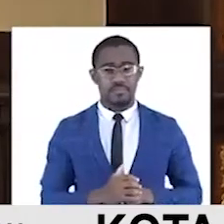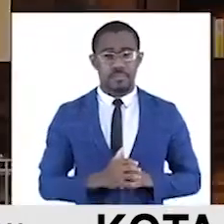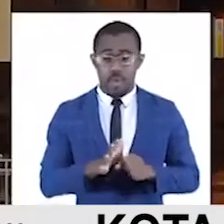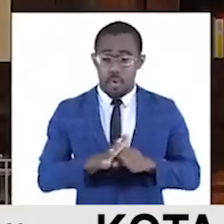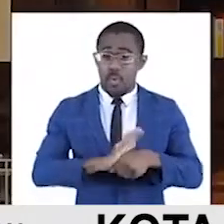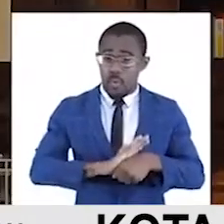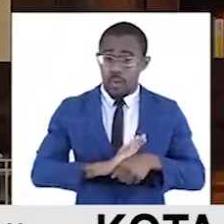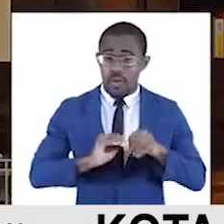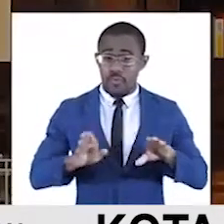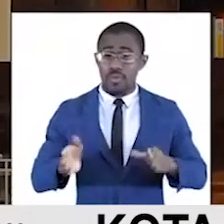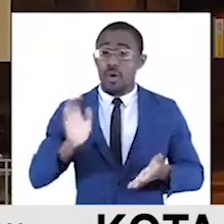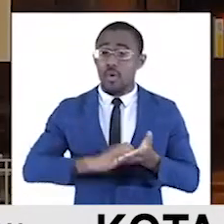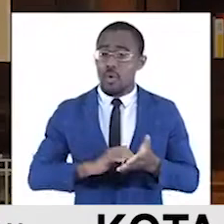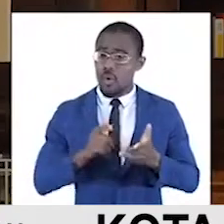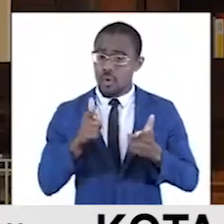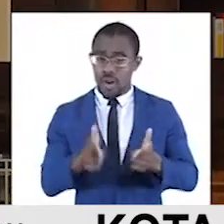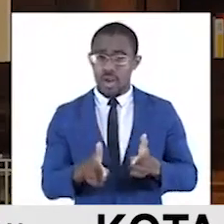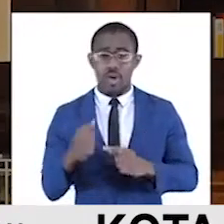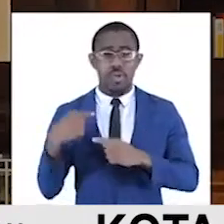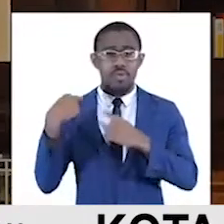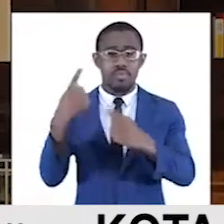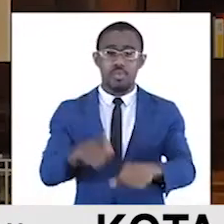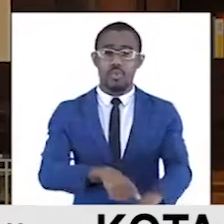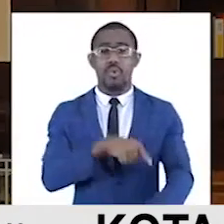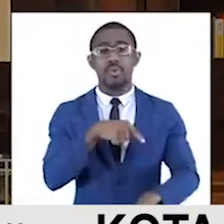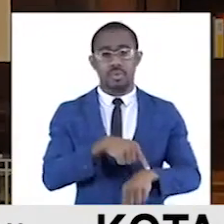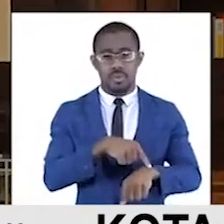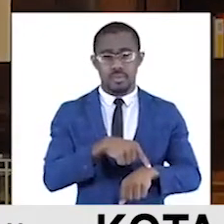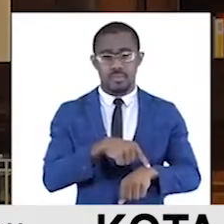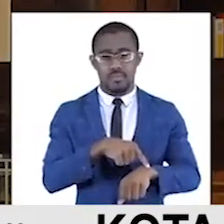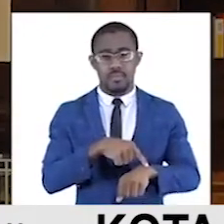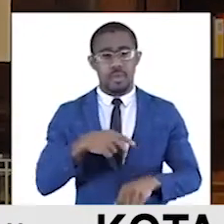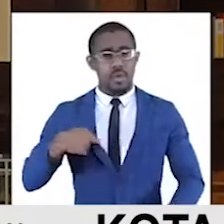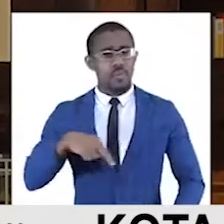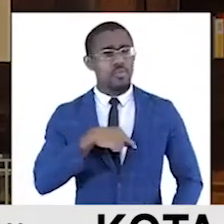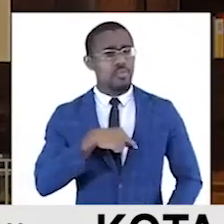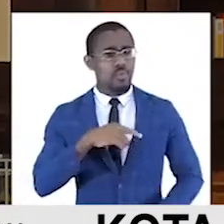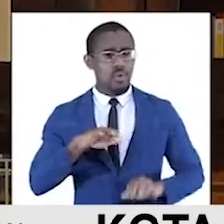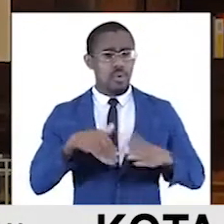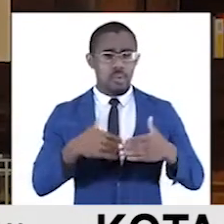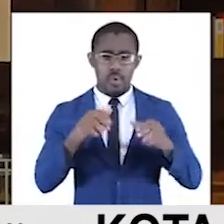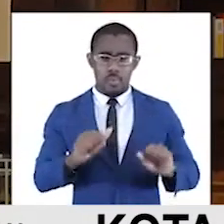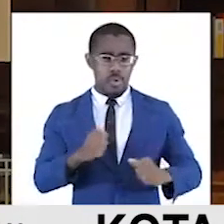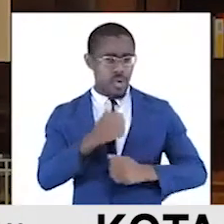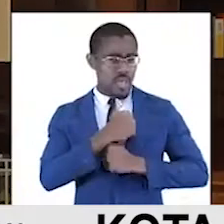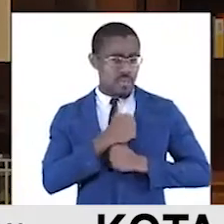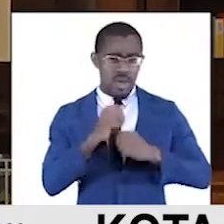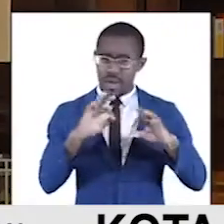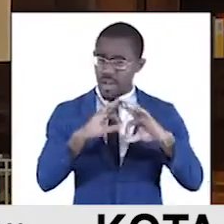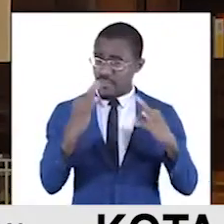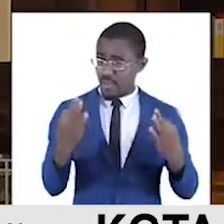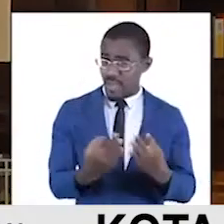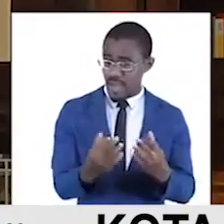miongo ndeka faba nalo abuche abuche. Osi mene na bango bebe kakabe mba yabango ba nono bibe